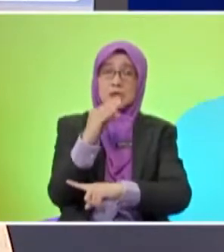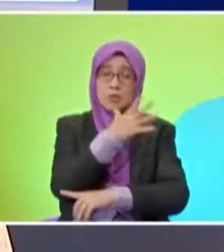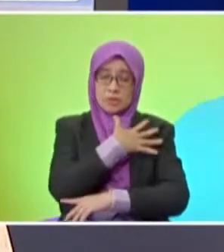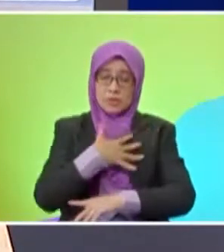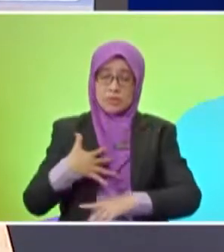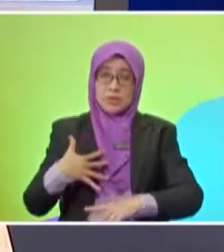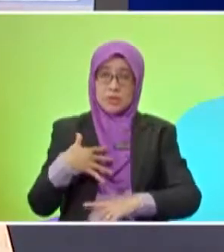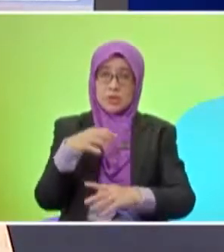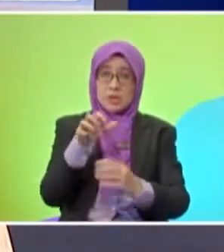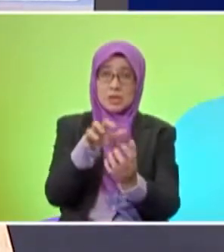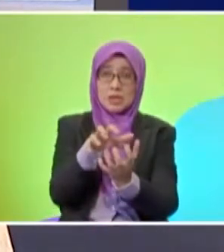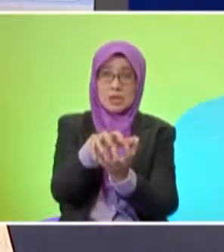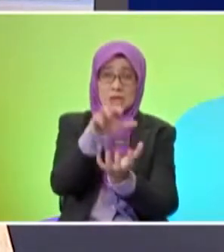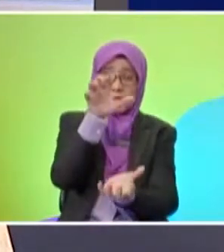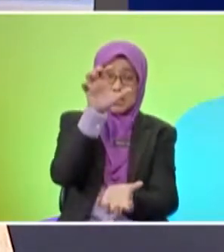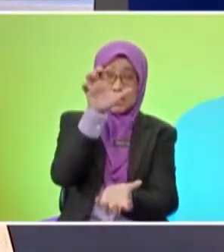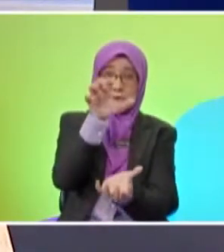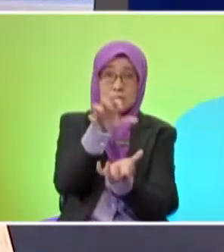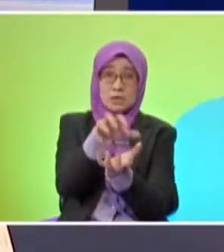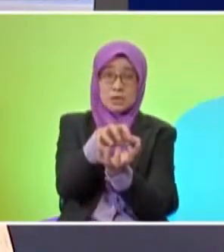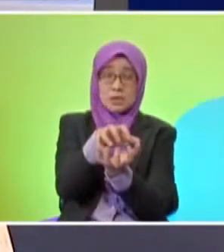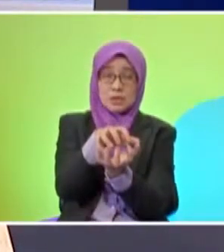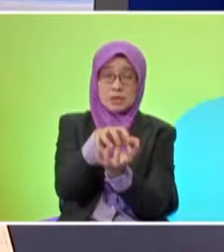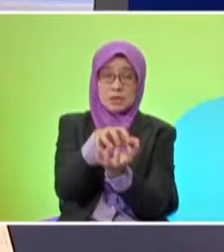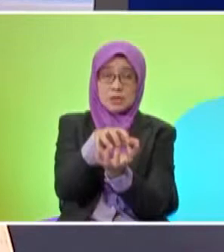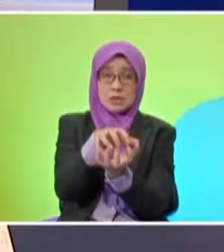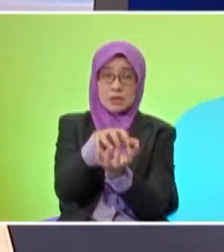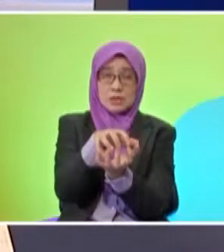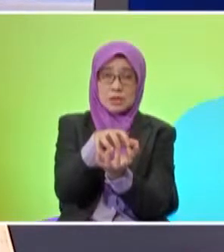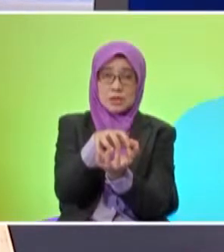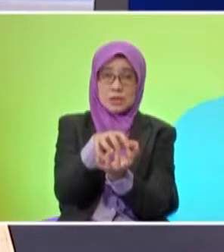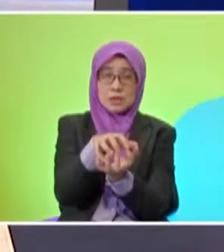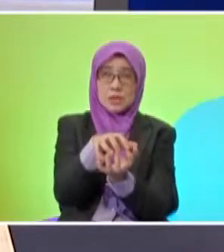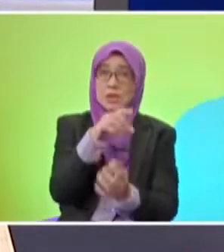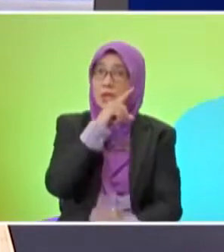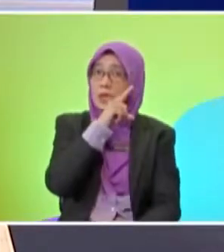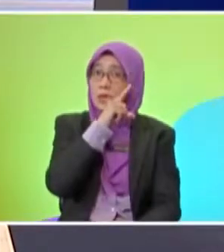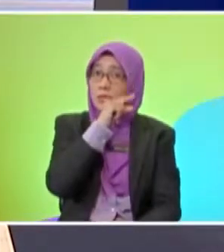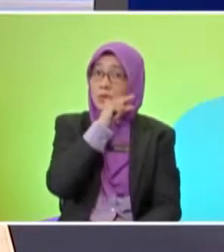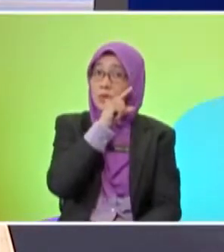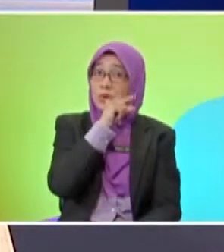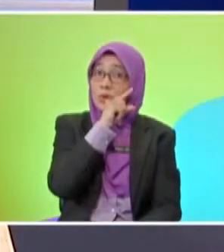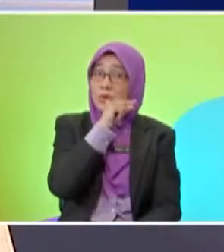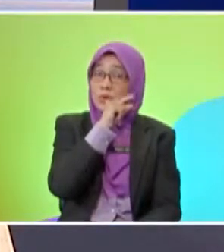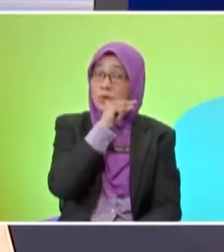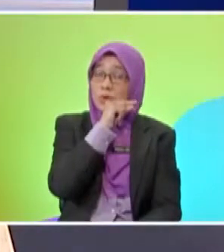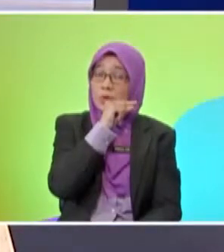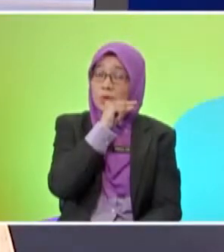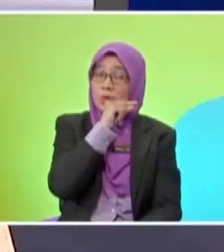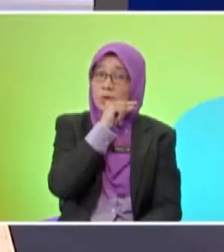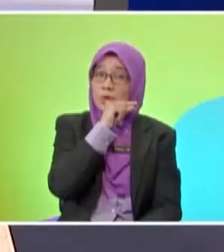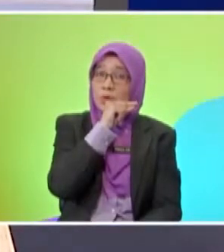pastu ada burung Tiong Chiu burung tiung dan burung ciung jantan dan burung Tiong betina